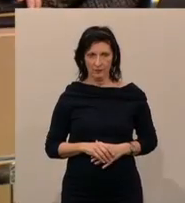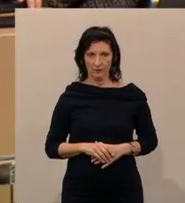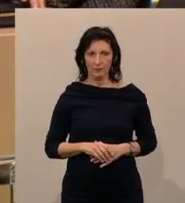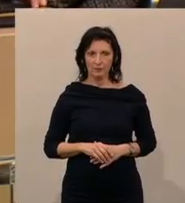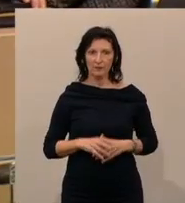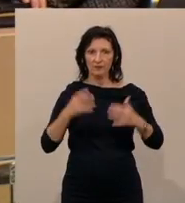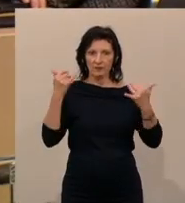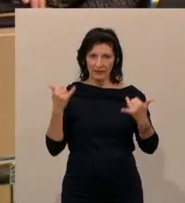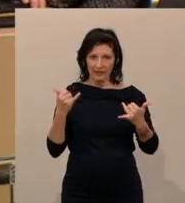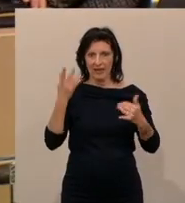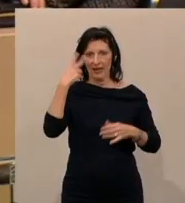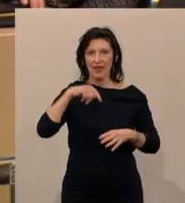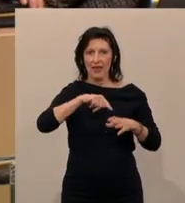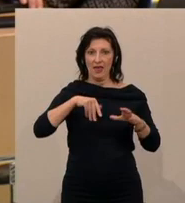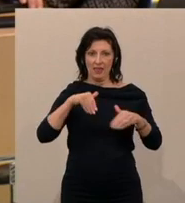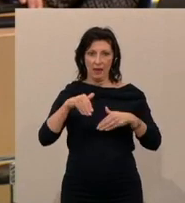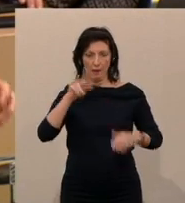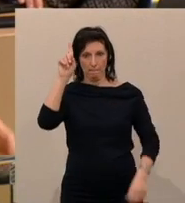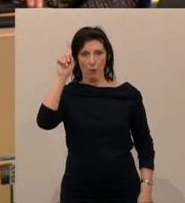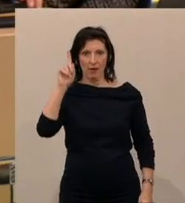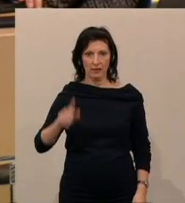Das Wort steht beim Herrn Innenminister.